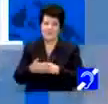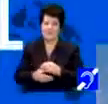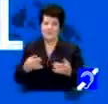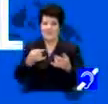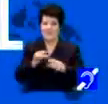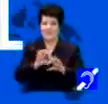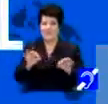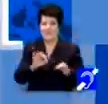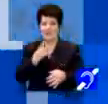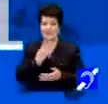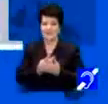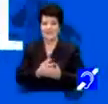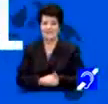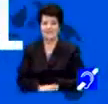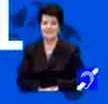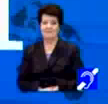telejurnal.